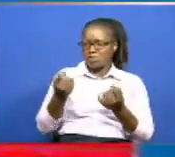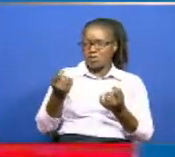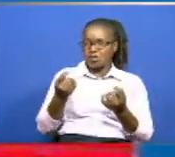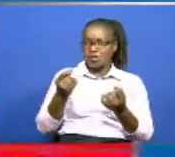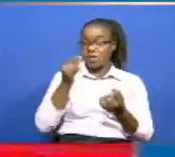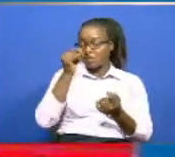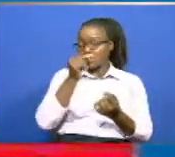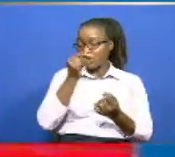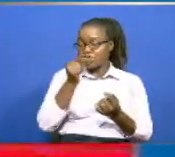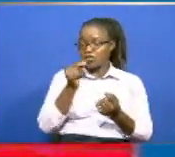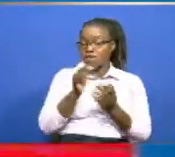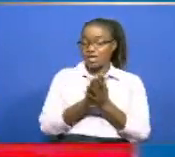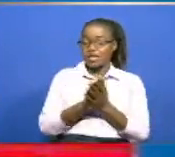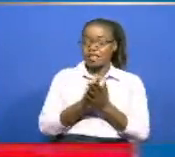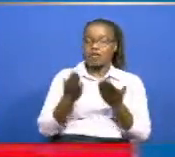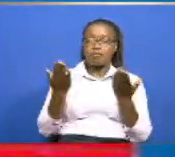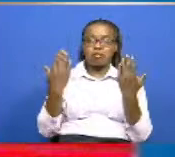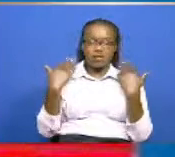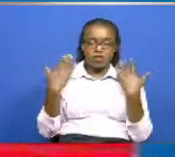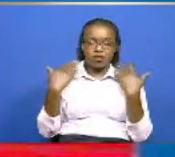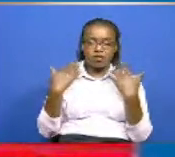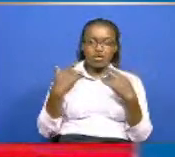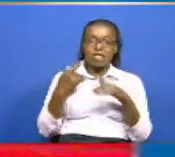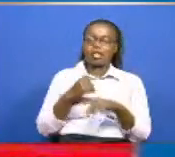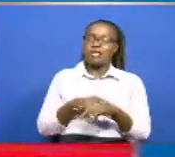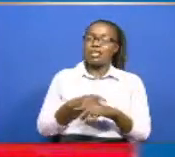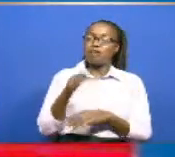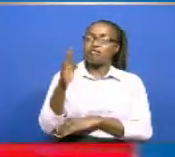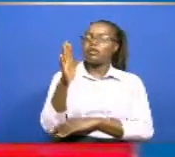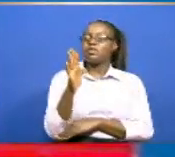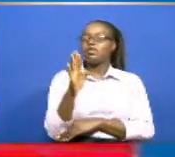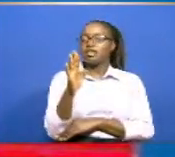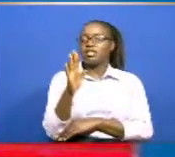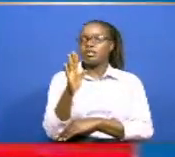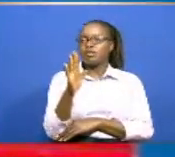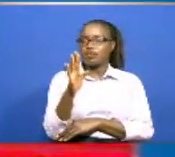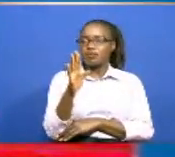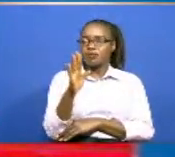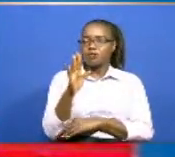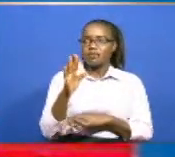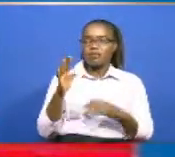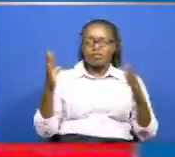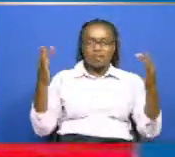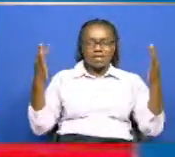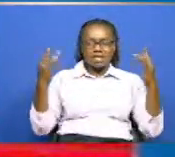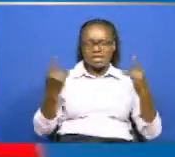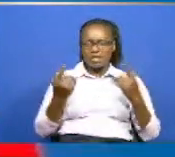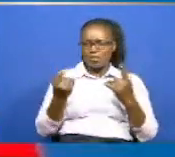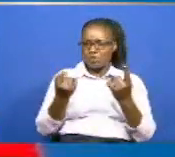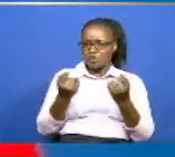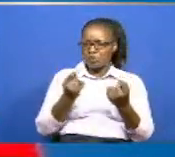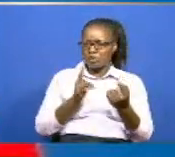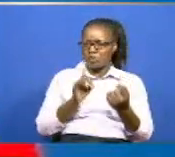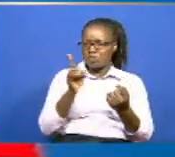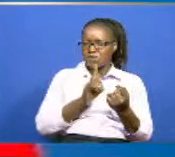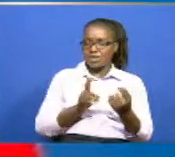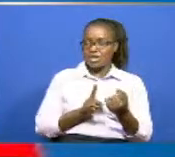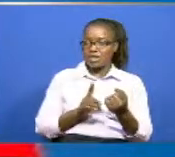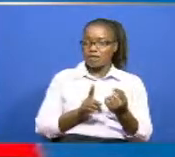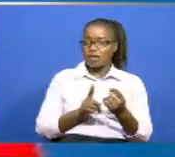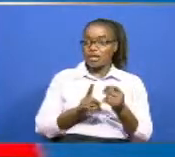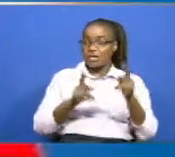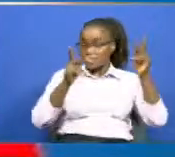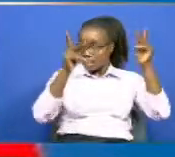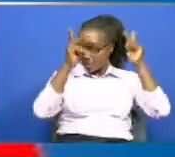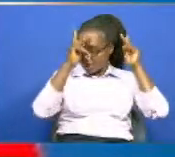vile vile katika maeneo ya Nyeri. Itakapotimu majira ya alasiri ni kwamba rasharasha za mvua na ngurumo za radi zinatarajiwa katika maeneo ya